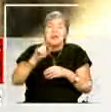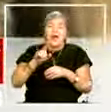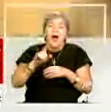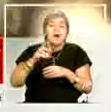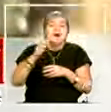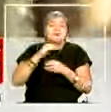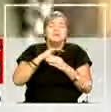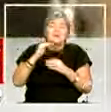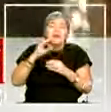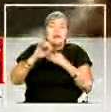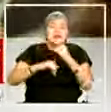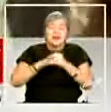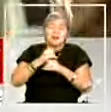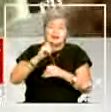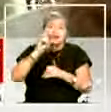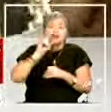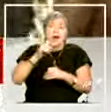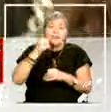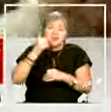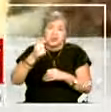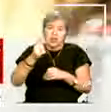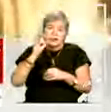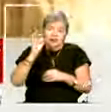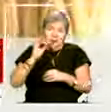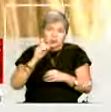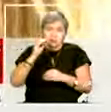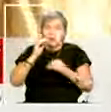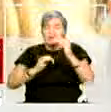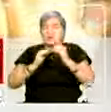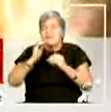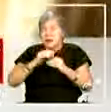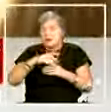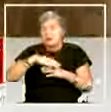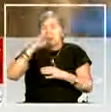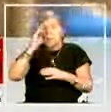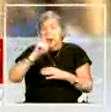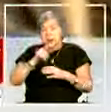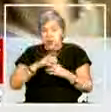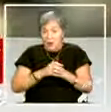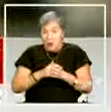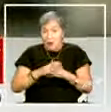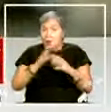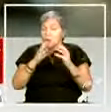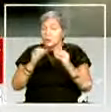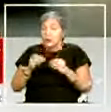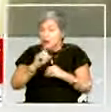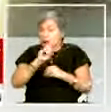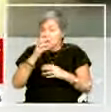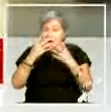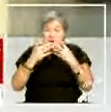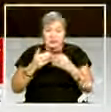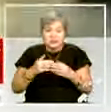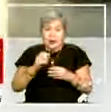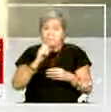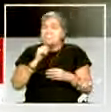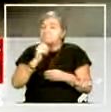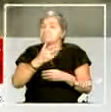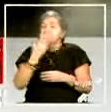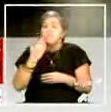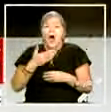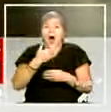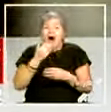de 76%, diferență mare și la acest capitol. Țara noastră nu a înregistrat așadar niciun